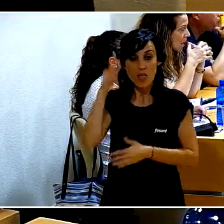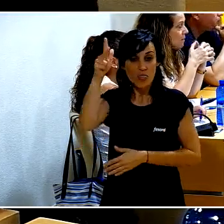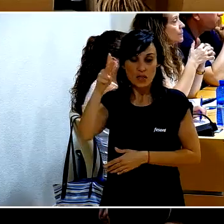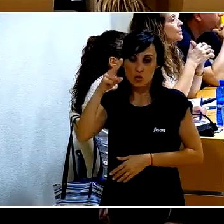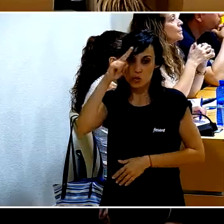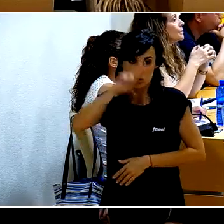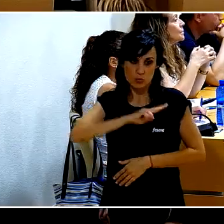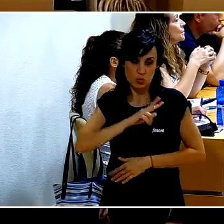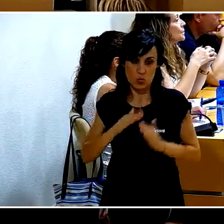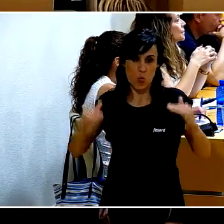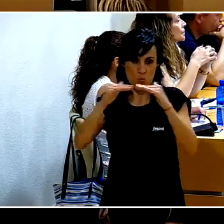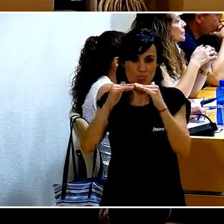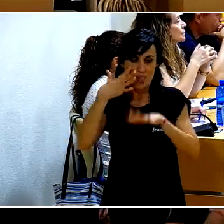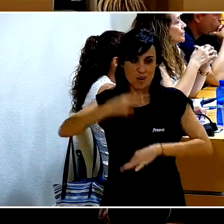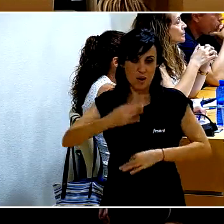Gràcies.